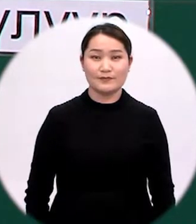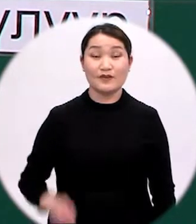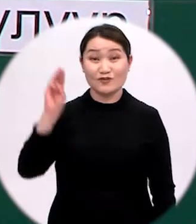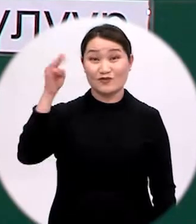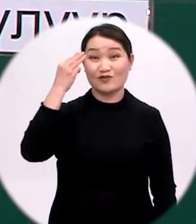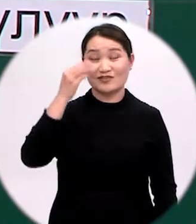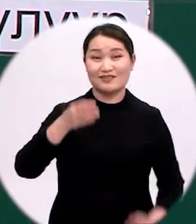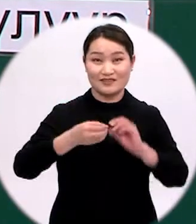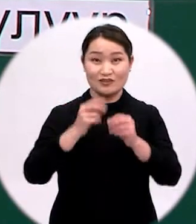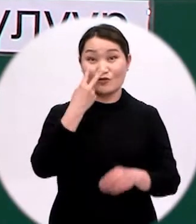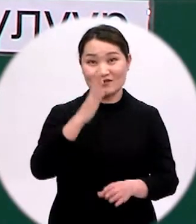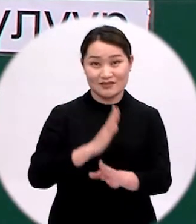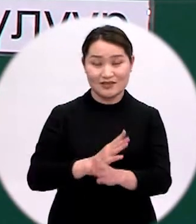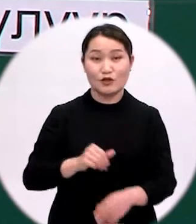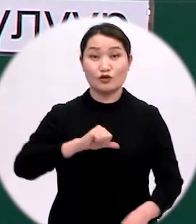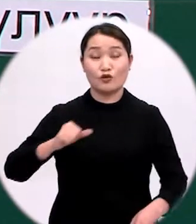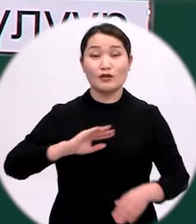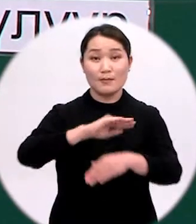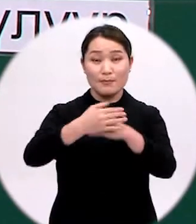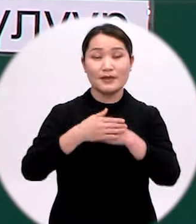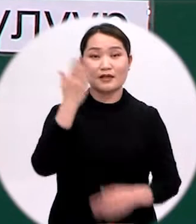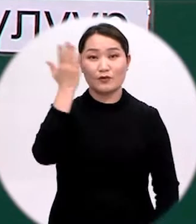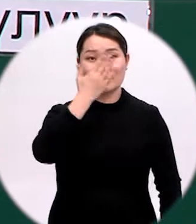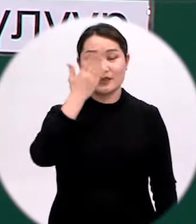үзсэн. За, бие даагад уншаарай хүмүүд ээ.